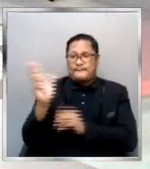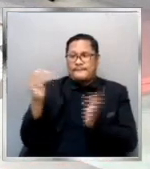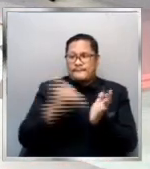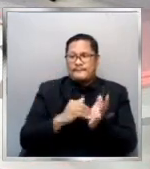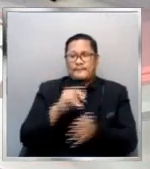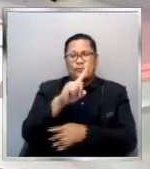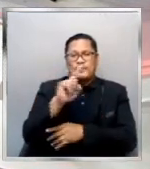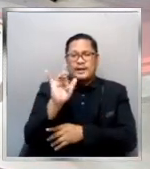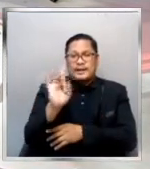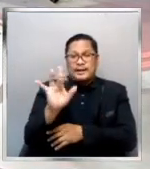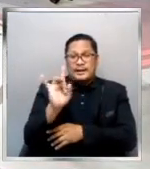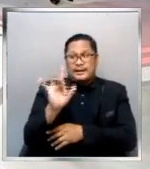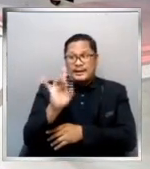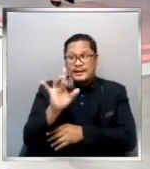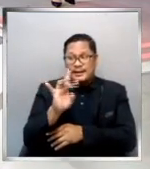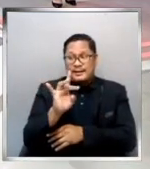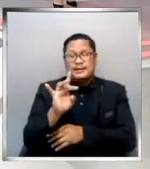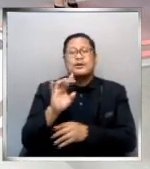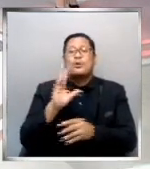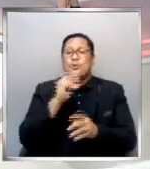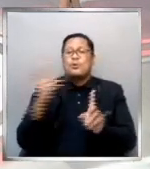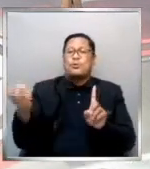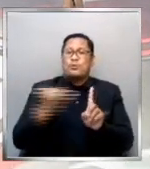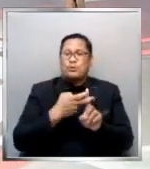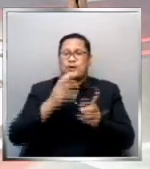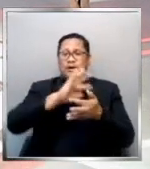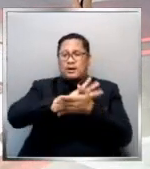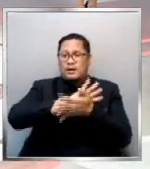530,118 ang mga tinamaan ng sakit.